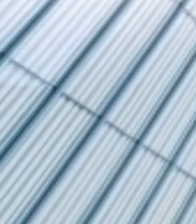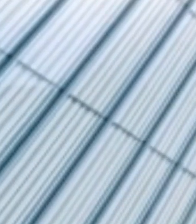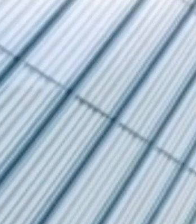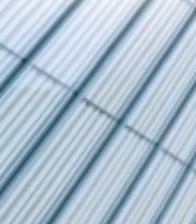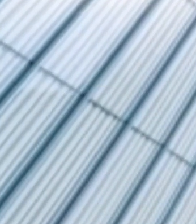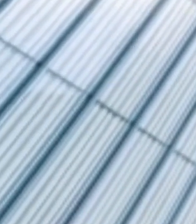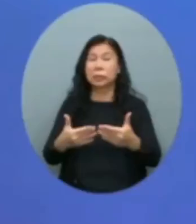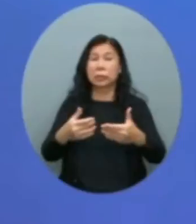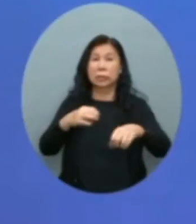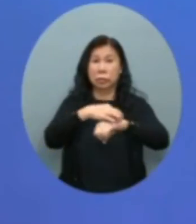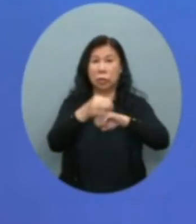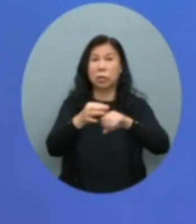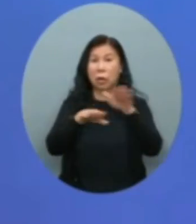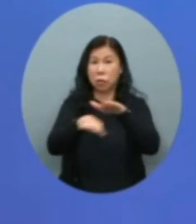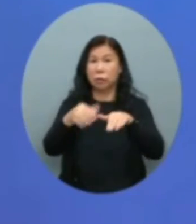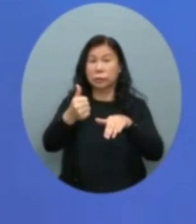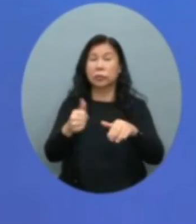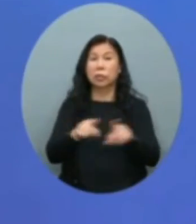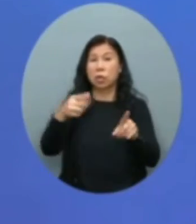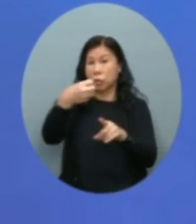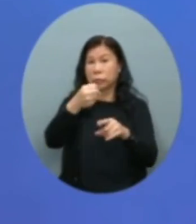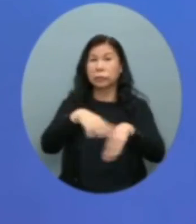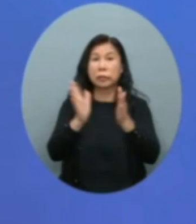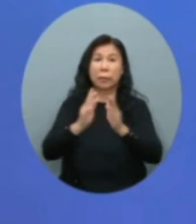全主权发展利益，